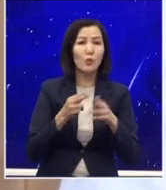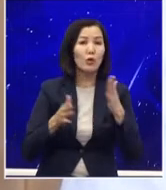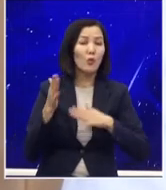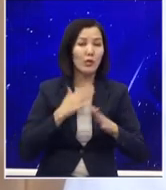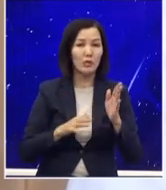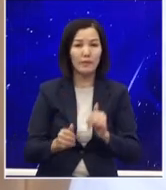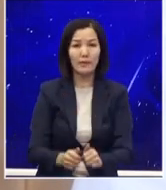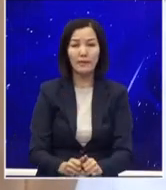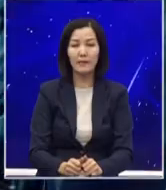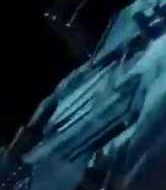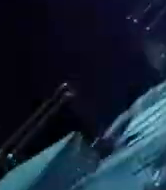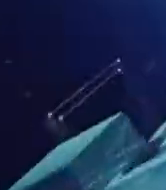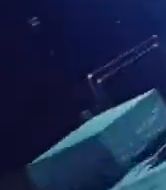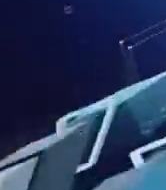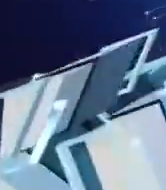қуаныштымыз.